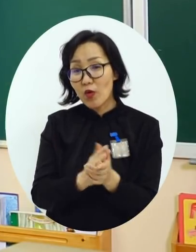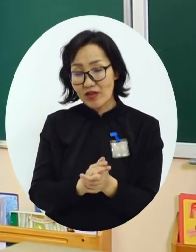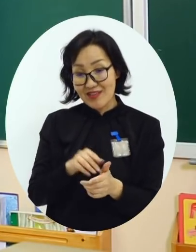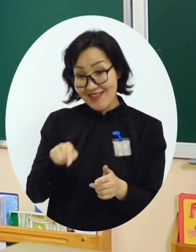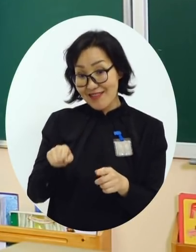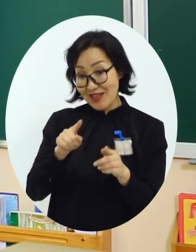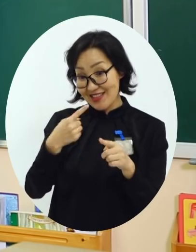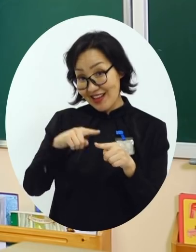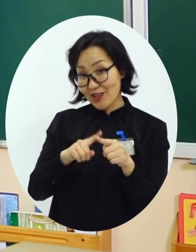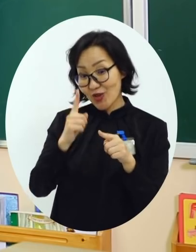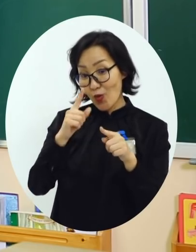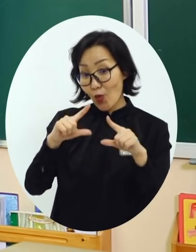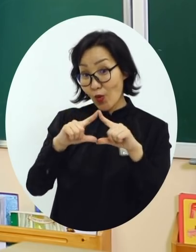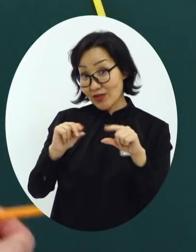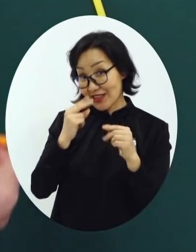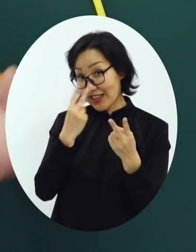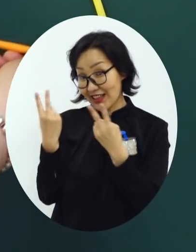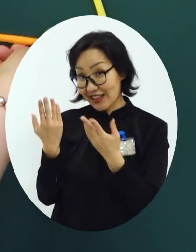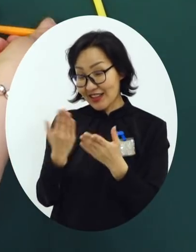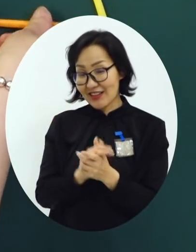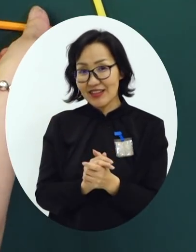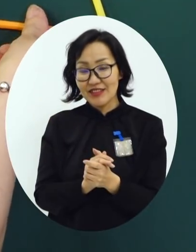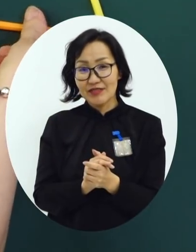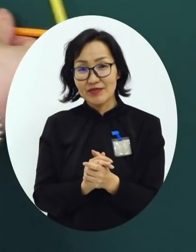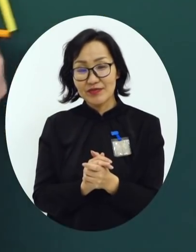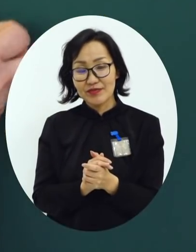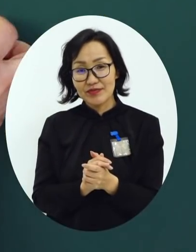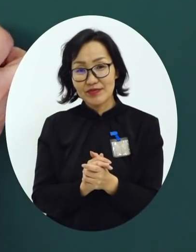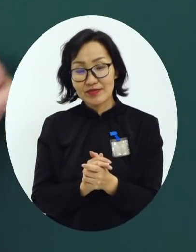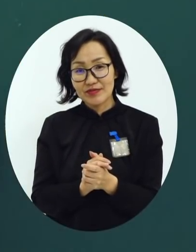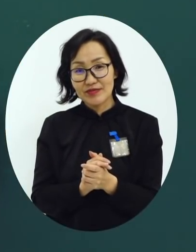энд бас нэг гурвалж үүсгэе багш нь. За, энэ гурвалжны